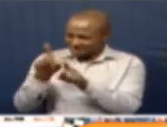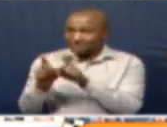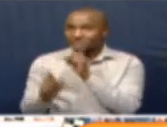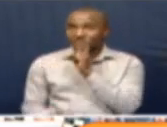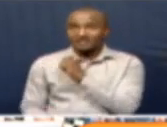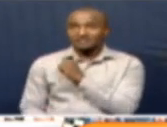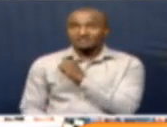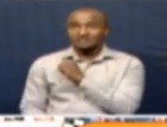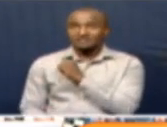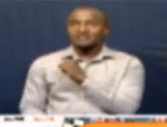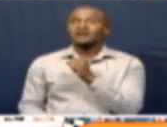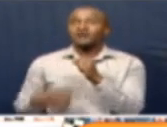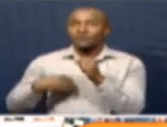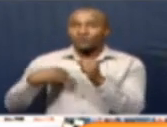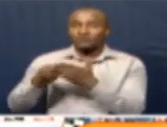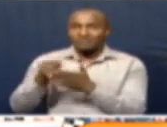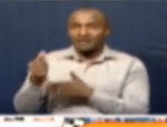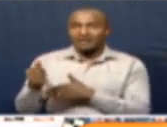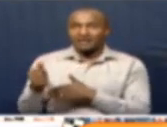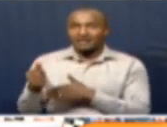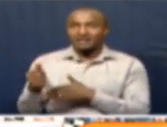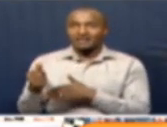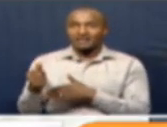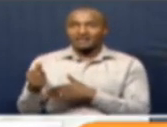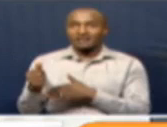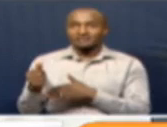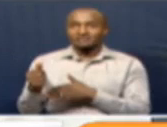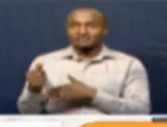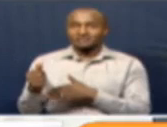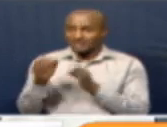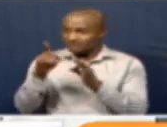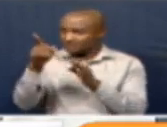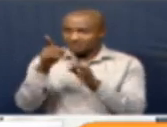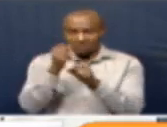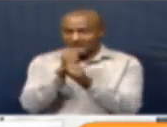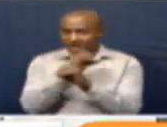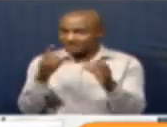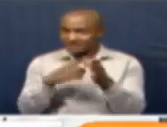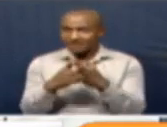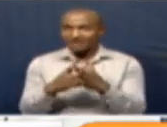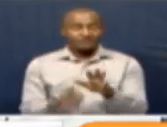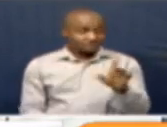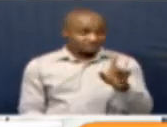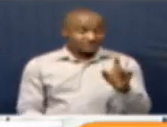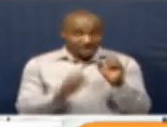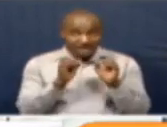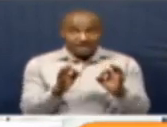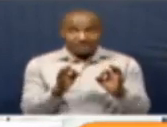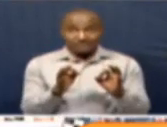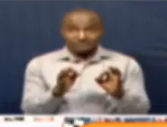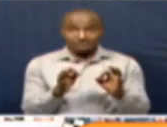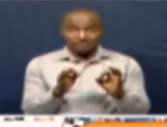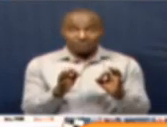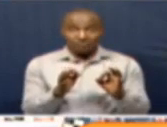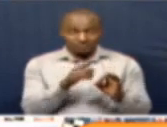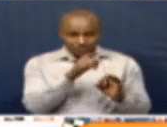Nimejinulia mangodi, nimenulia watoto. Pia huyu nafaa kumnunulia na pia yeye haleti kitu kwa meza. Kama haleti kitu kwa meza na kama wewe utanunua nini hino